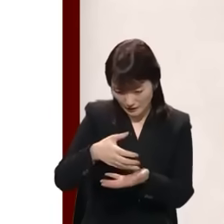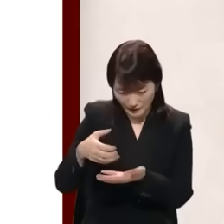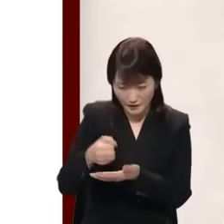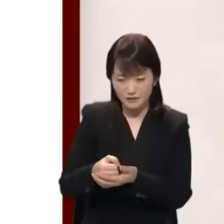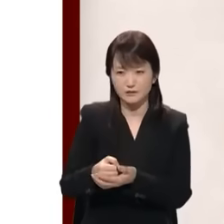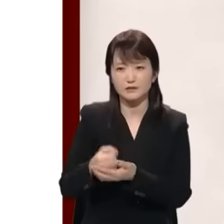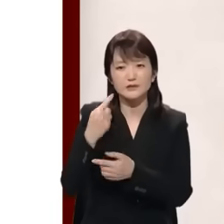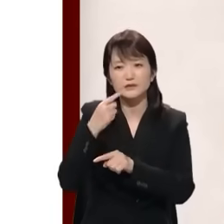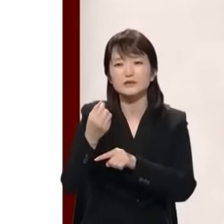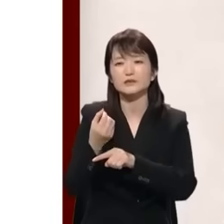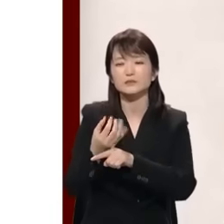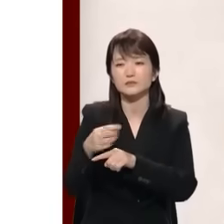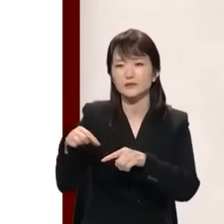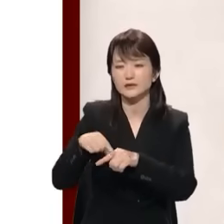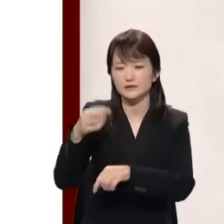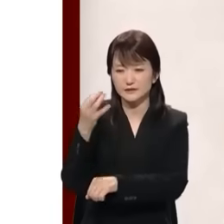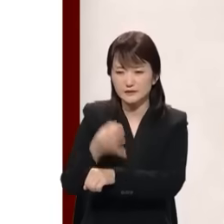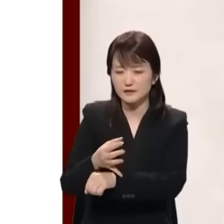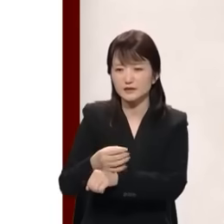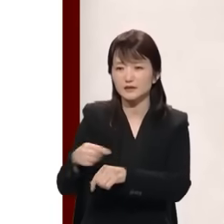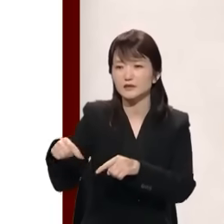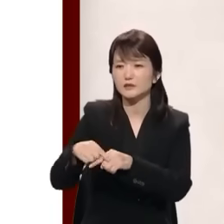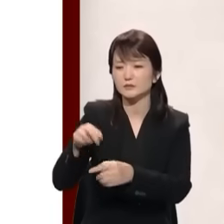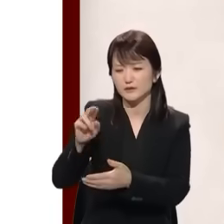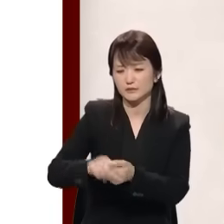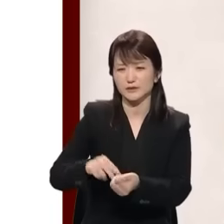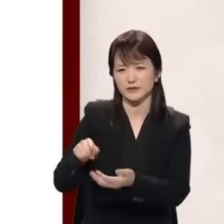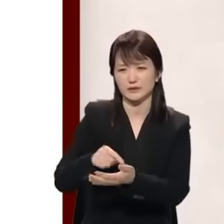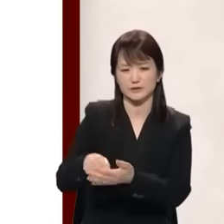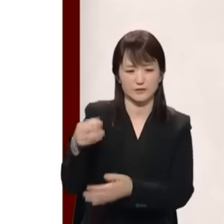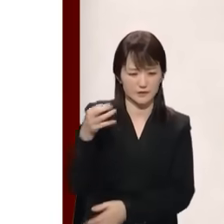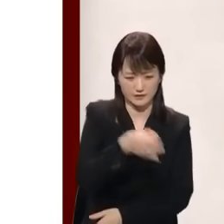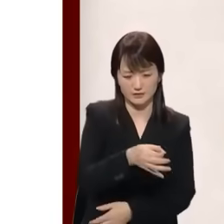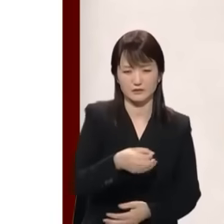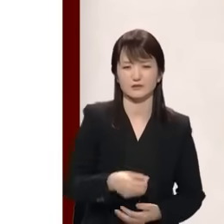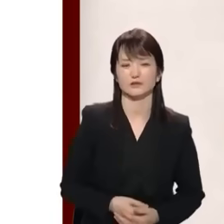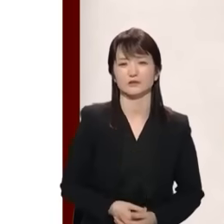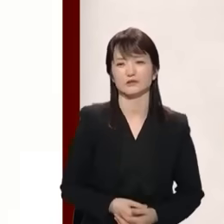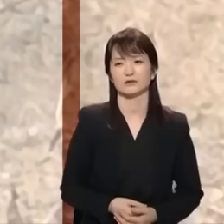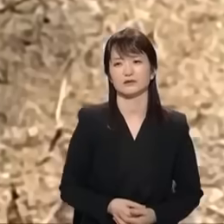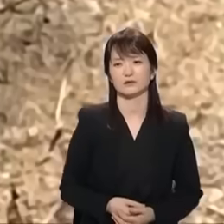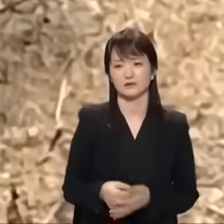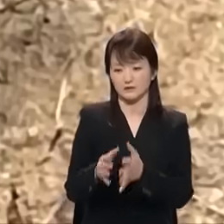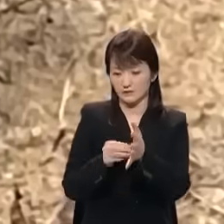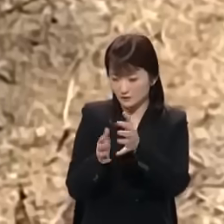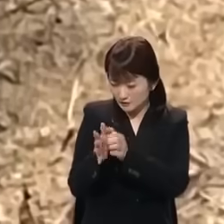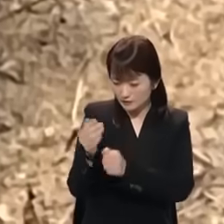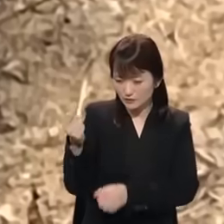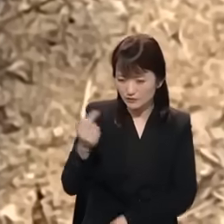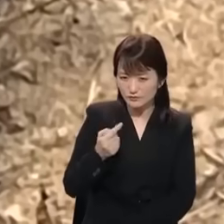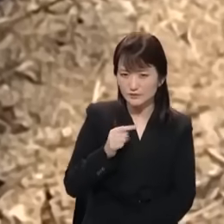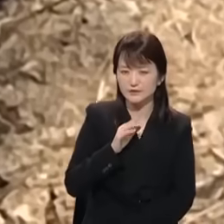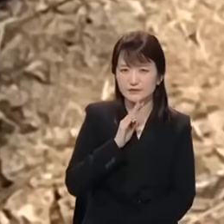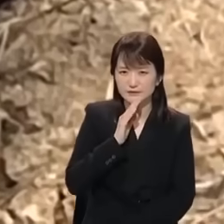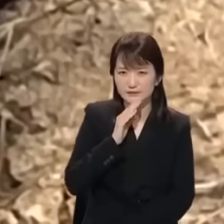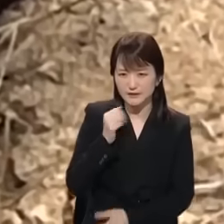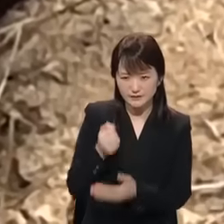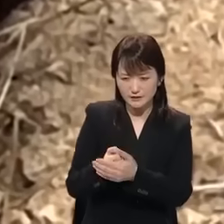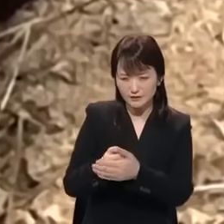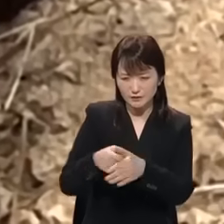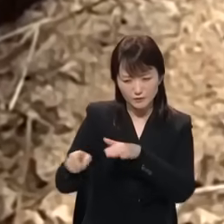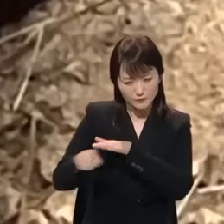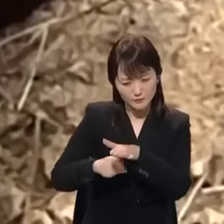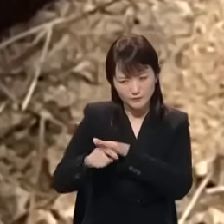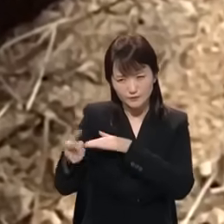하셨고요 김연희 님 그 금반지 팔아서 갚으라고 해라 하셨습니다 니가가라 님도요 장갑 끼고 온 거 보면 아주 작정하고 온 거예요 이거